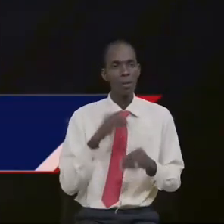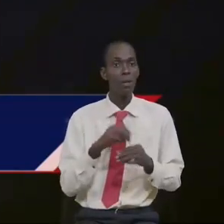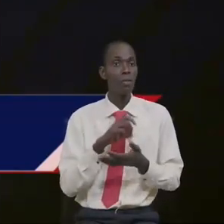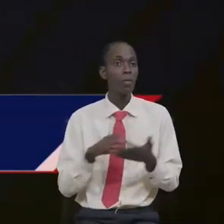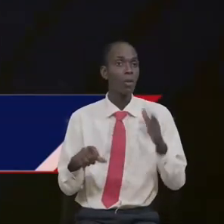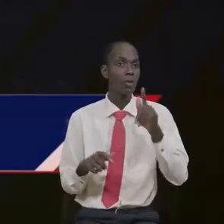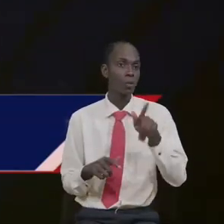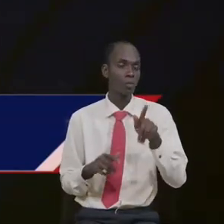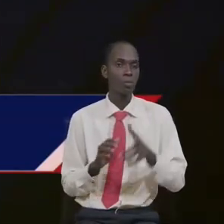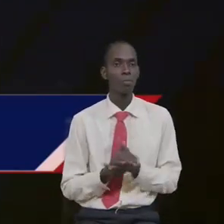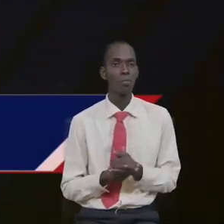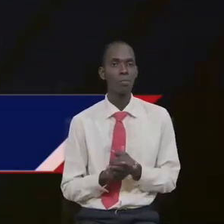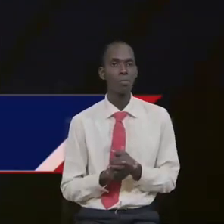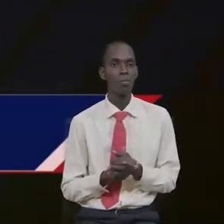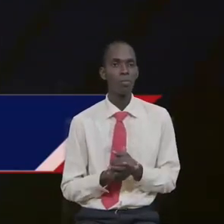21.